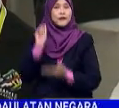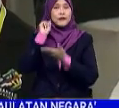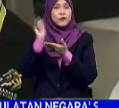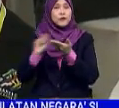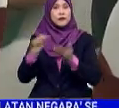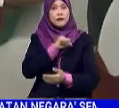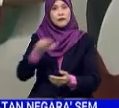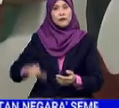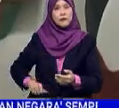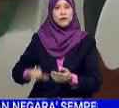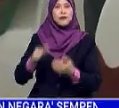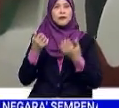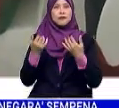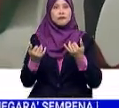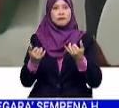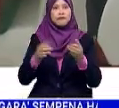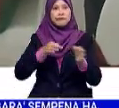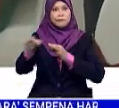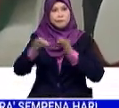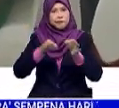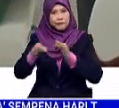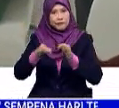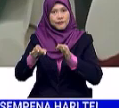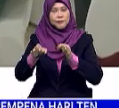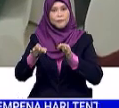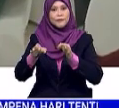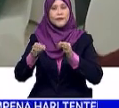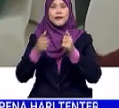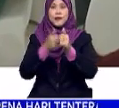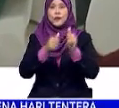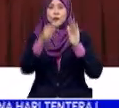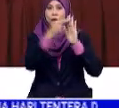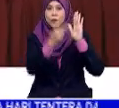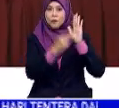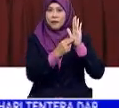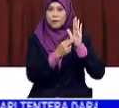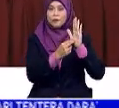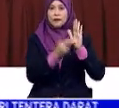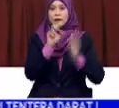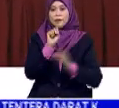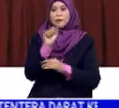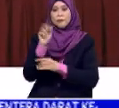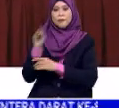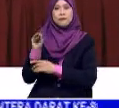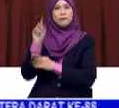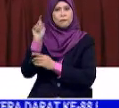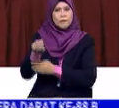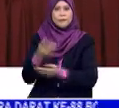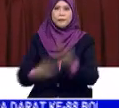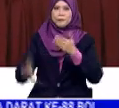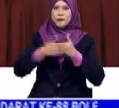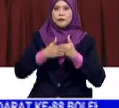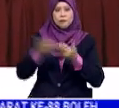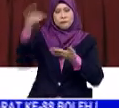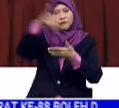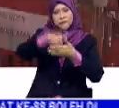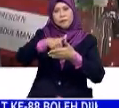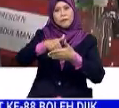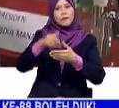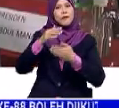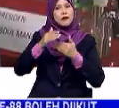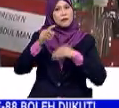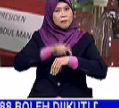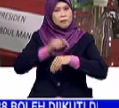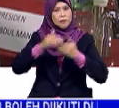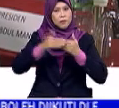Setiausaha Agung SEM, Ahsan Ahmad menjelaskan, mengikut perlembagaan SEM, undian harus dijalankan semula dalam masa 2 minggu.